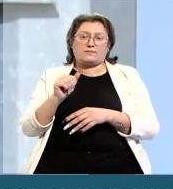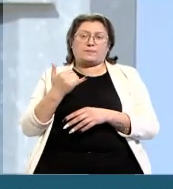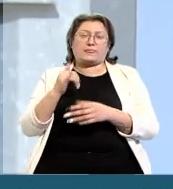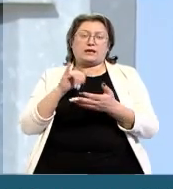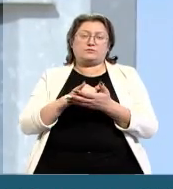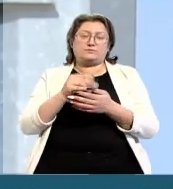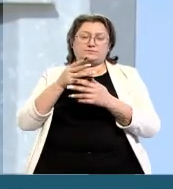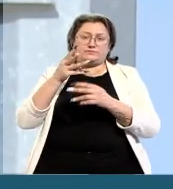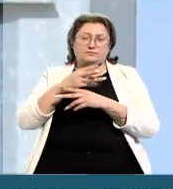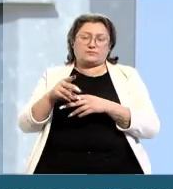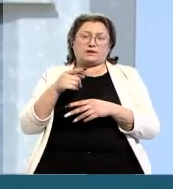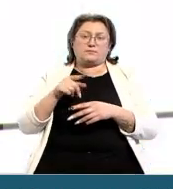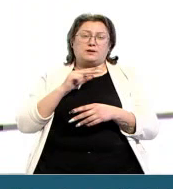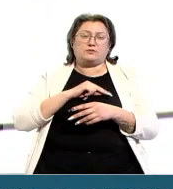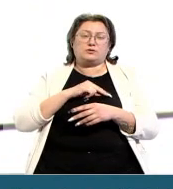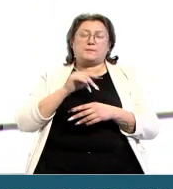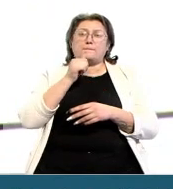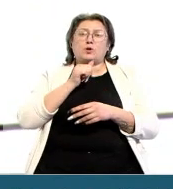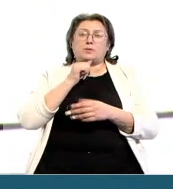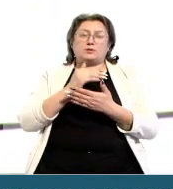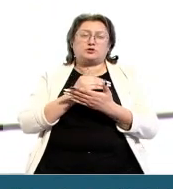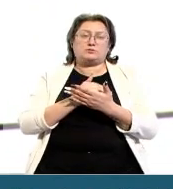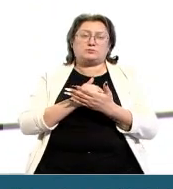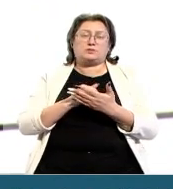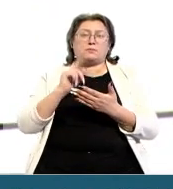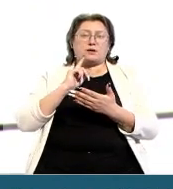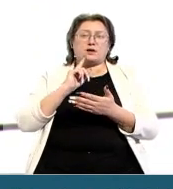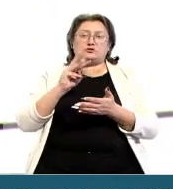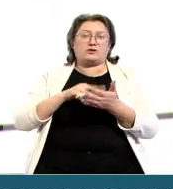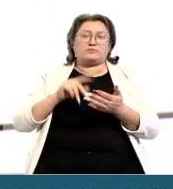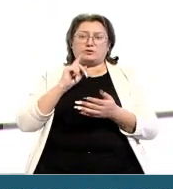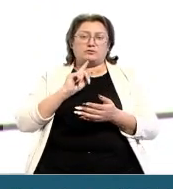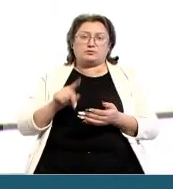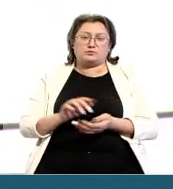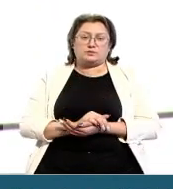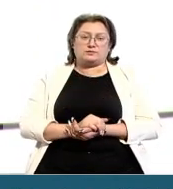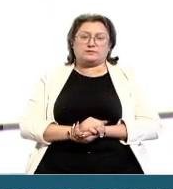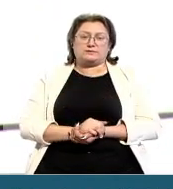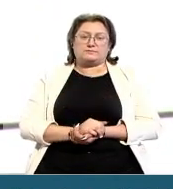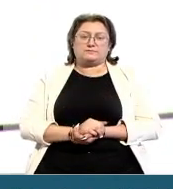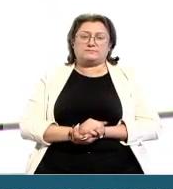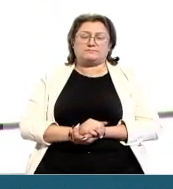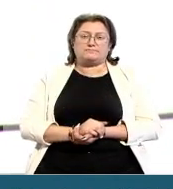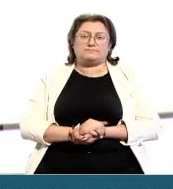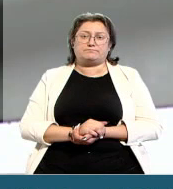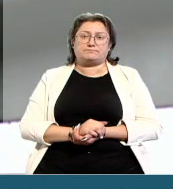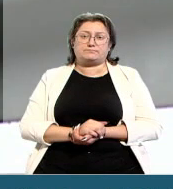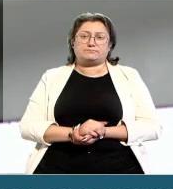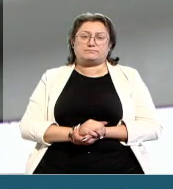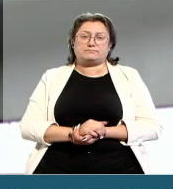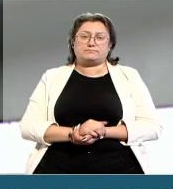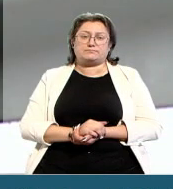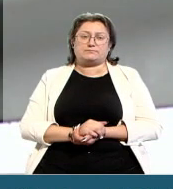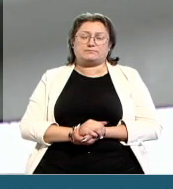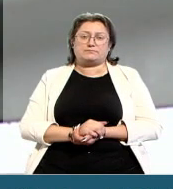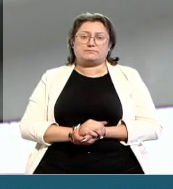полиция департаменті бірінші орынбасары полиция полковнигі Алексей Милюктің мәлімдеуінше, 90 айының ортасында іске қосуды жоспарлап